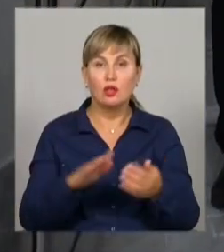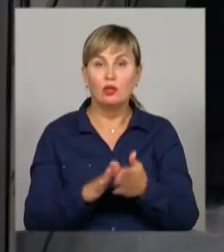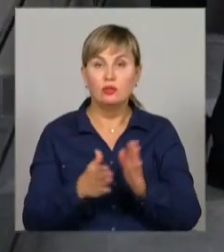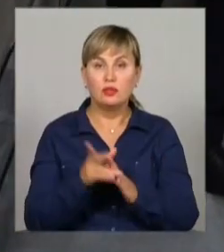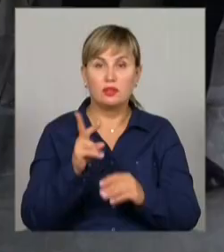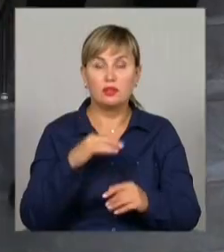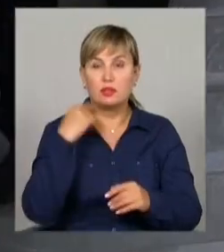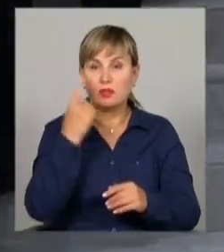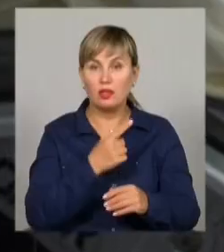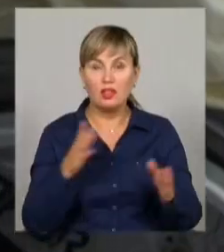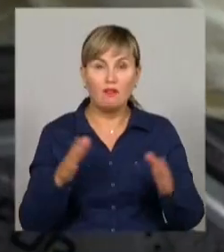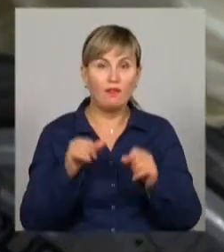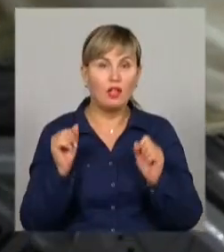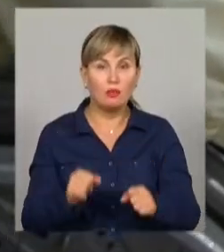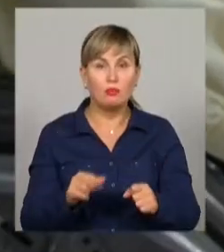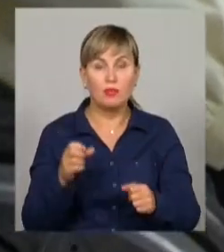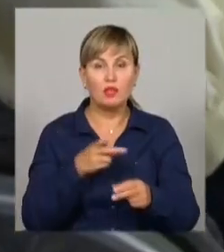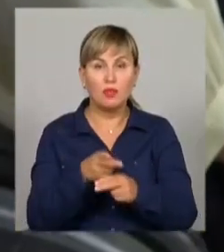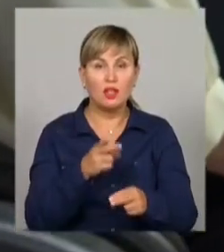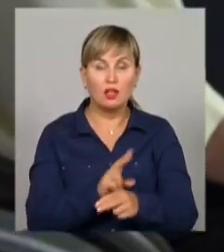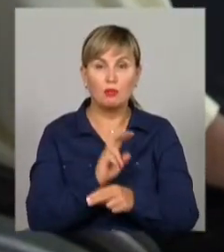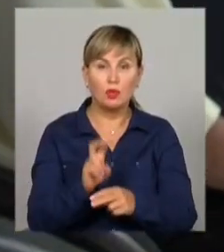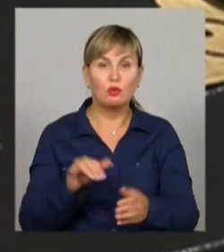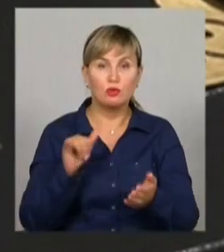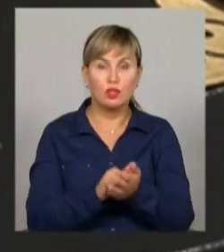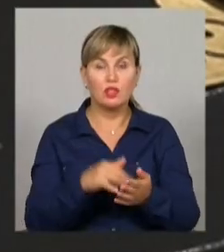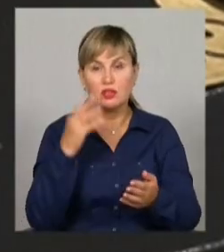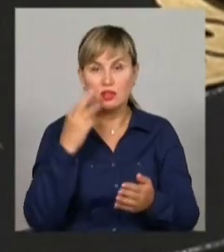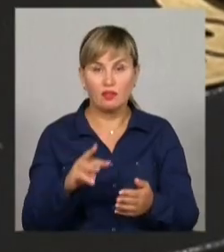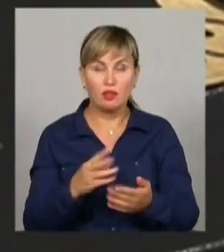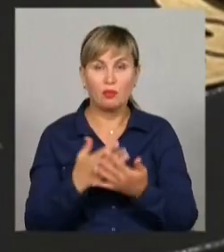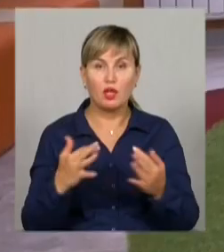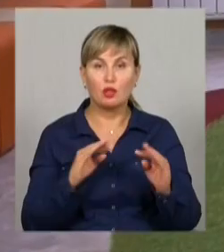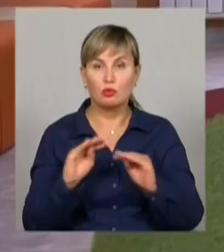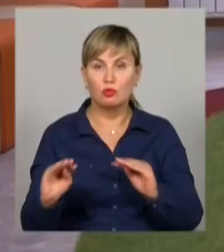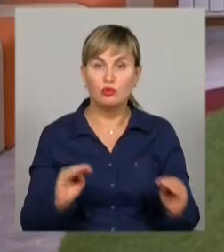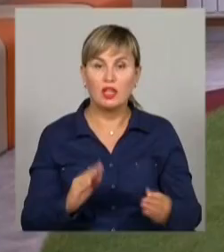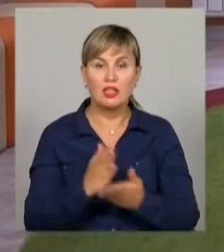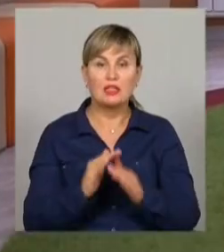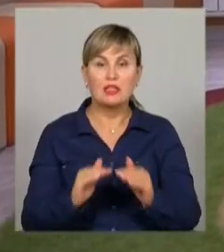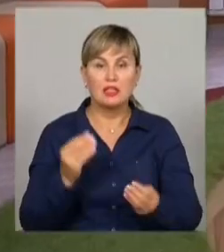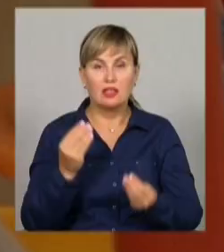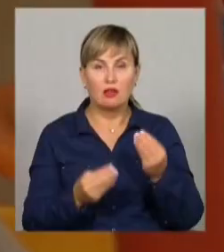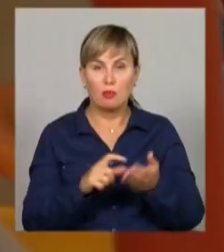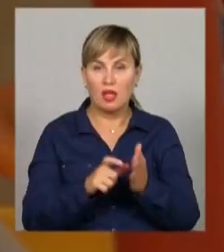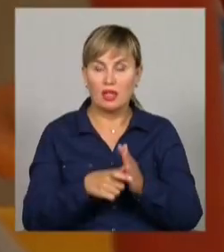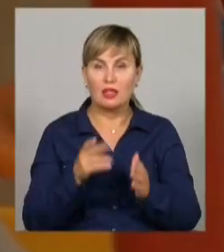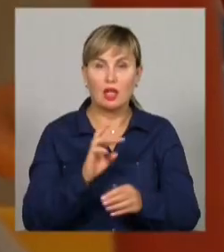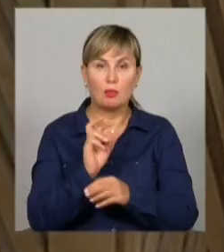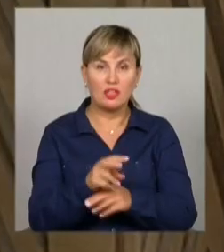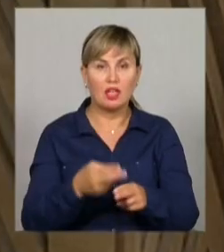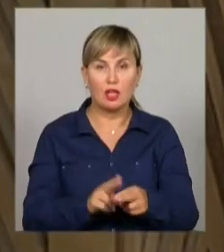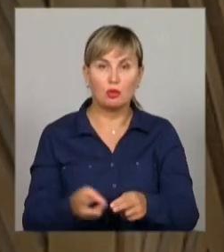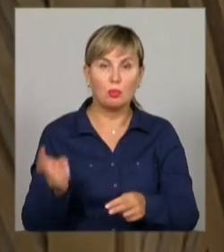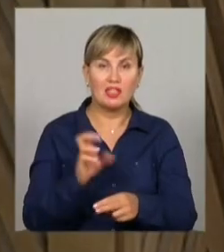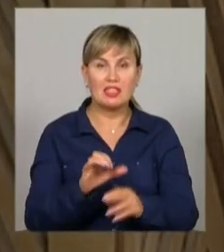лиц с ограниченными возможностями. Для безбарьерного посещения установлены современные подъемные устройства. Есть и детская игровая площадка для посетителей, которые